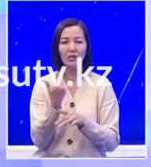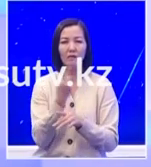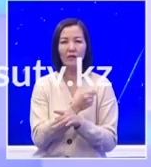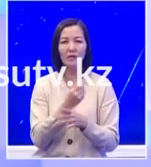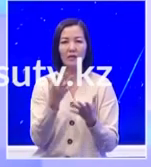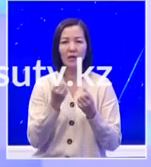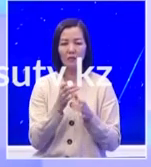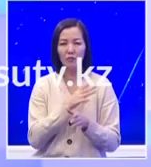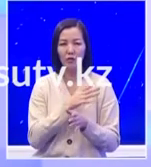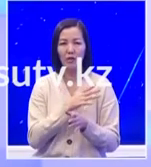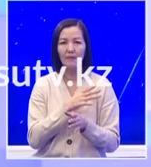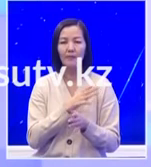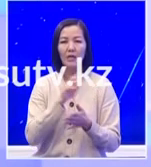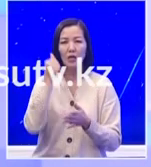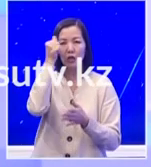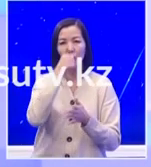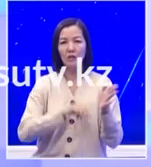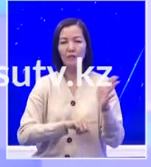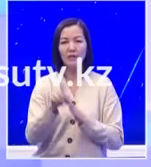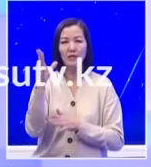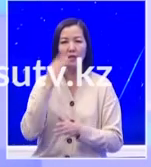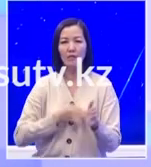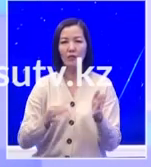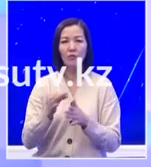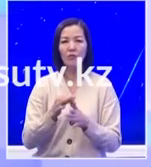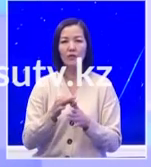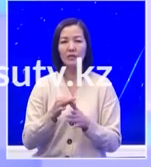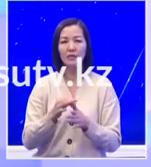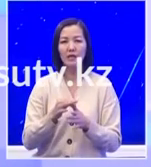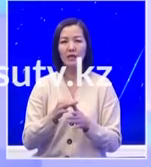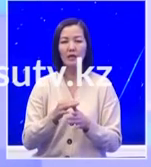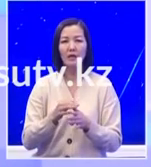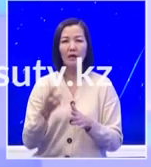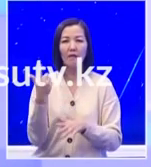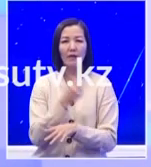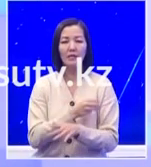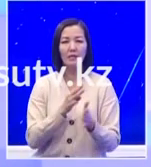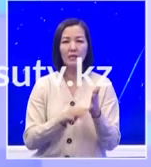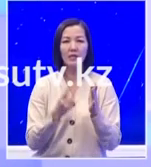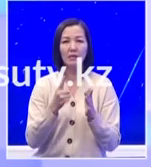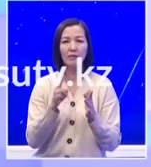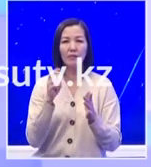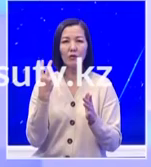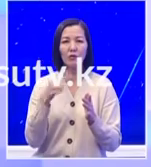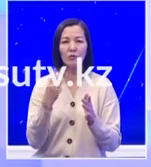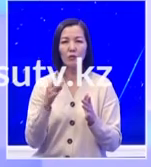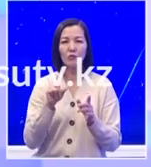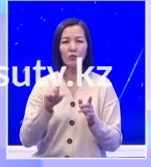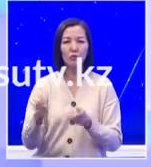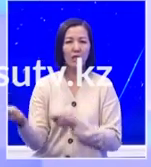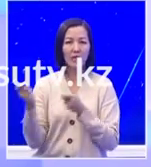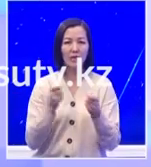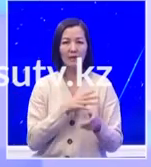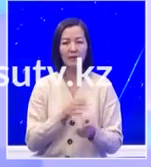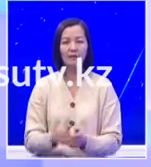вакцина алып үлгерген. Негізінен жыл басынан Алматы облысына вакцинаның бір компонентінен 81 223 доза келіп түскен.